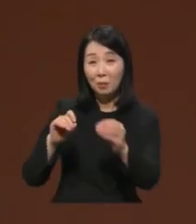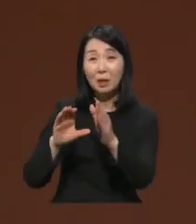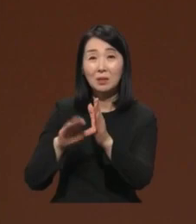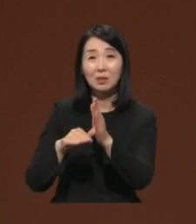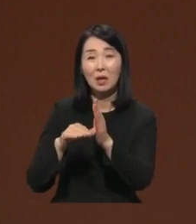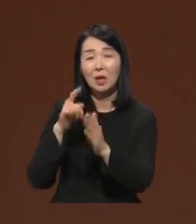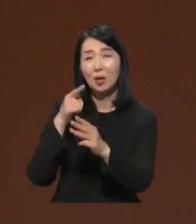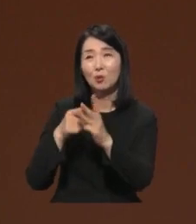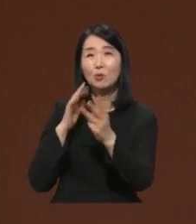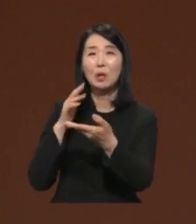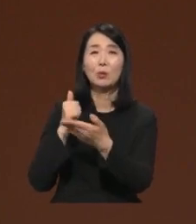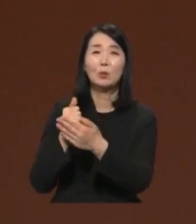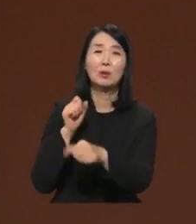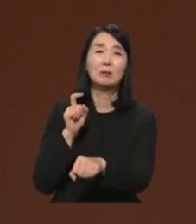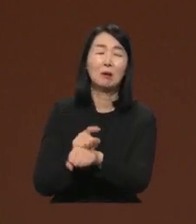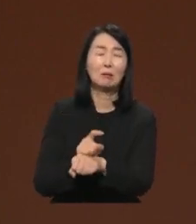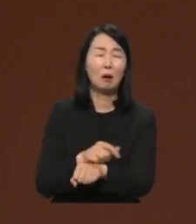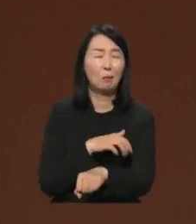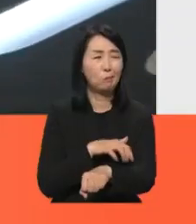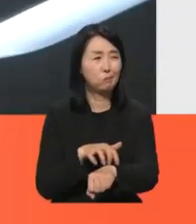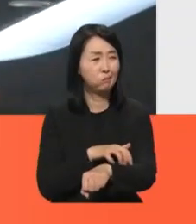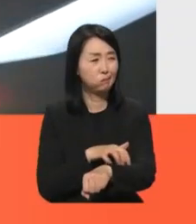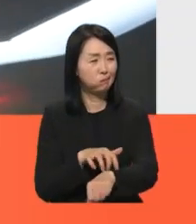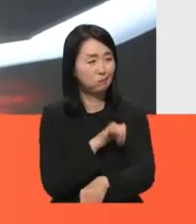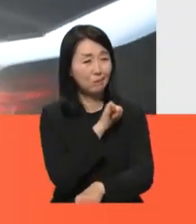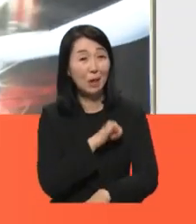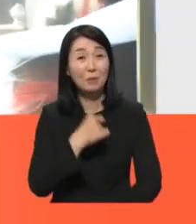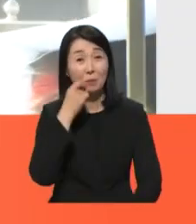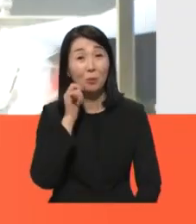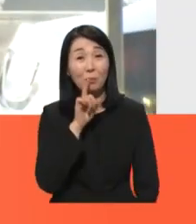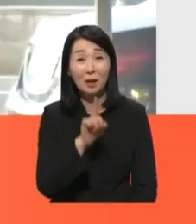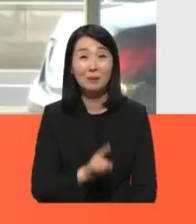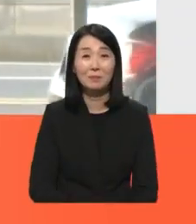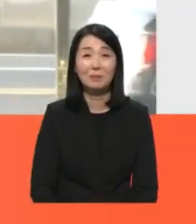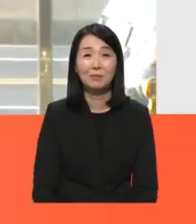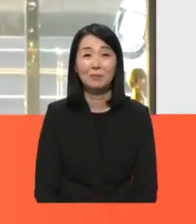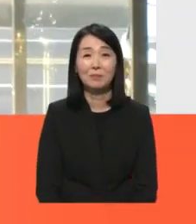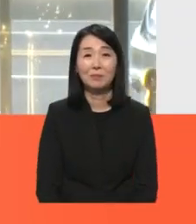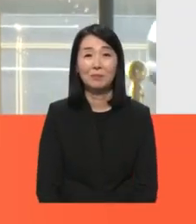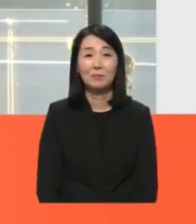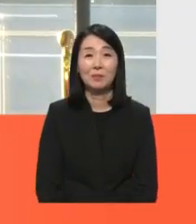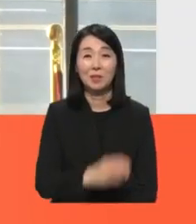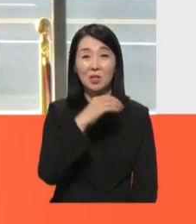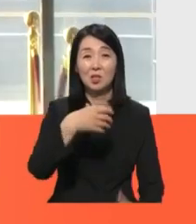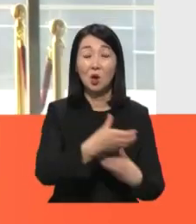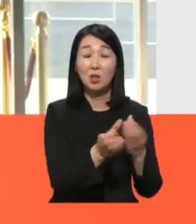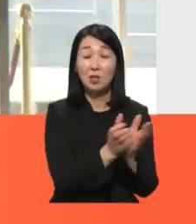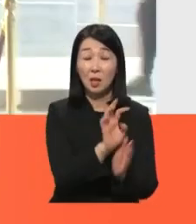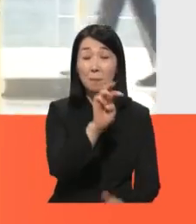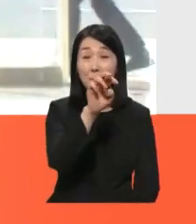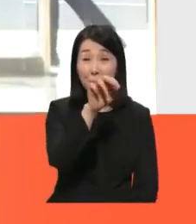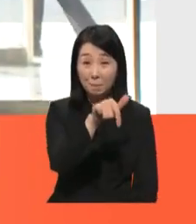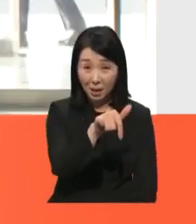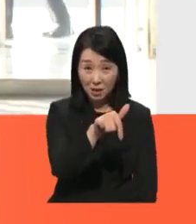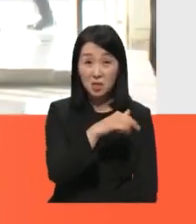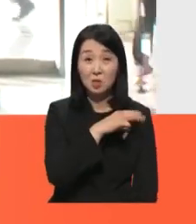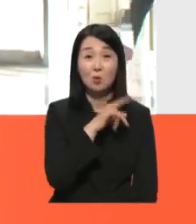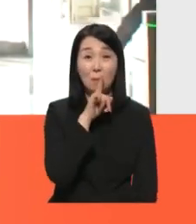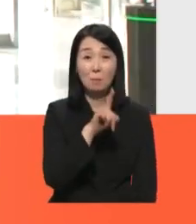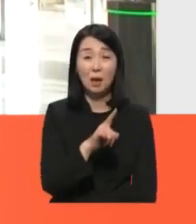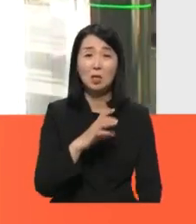윤 대통령의 성격이이 불편한 걸 참지 못하는 것 같다는 주장도 약권에서는 나왔는데요 정의당 박원석 전 의원입니다